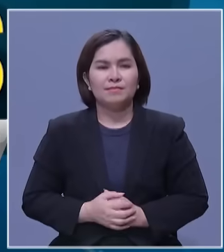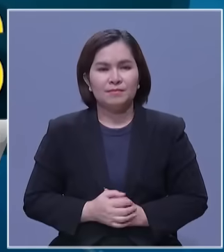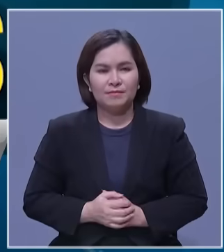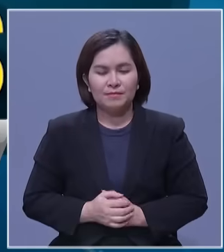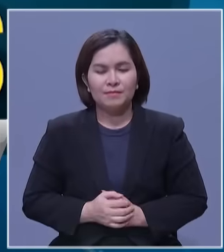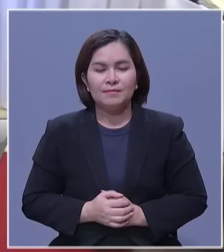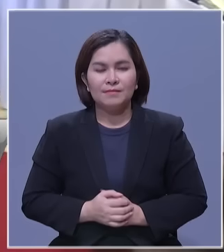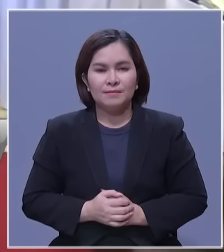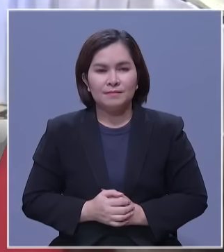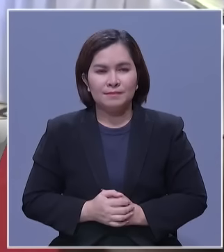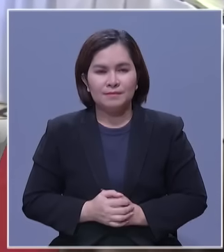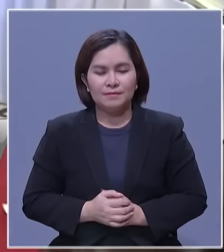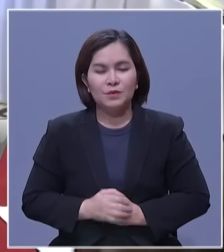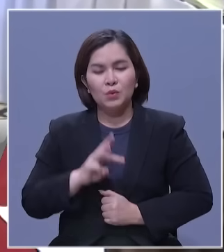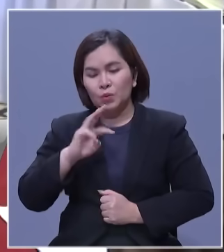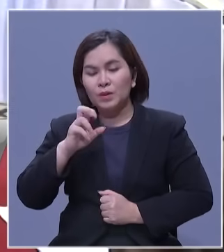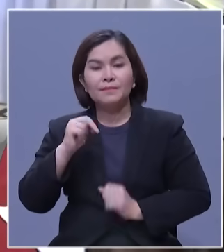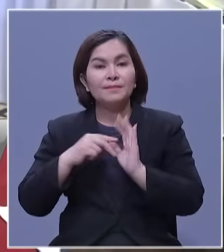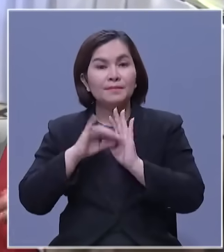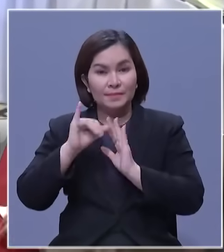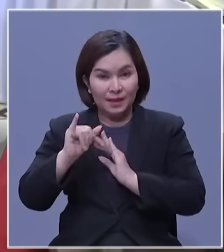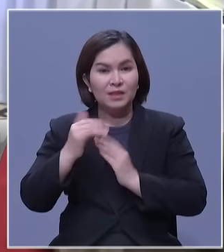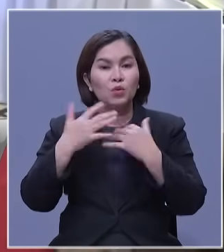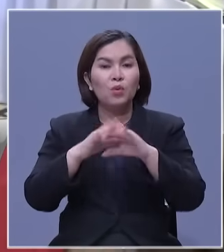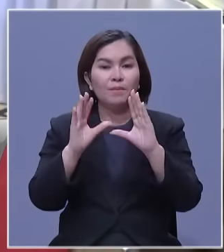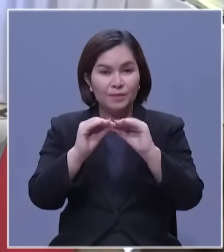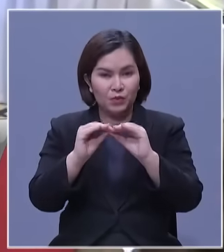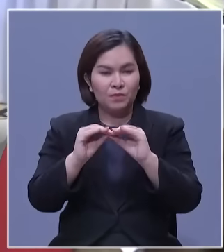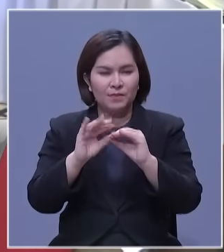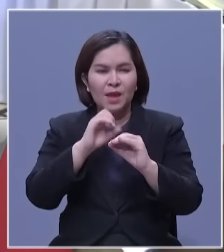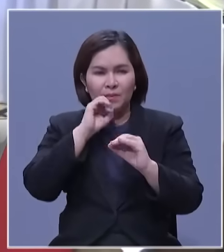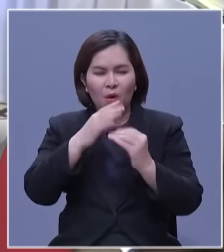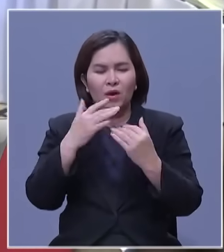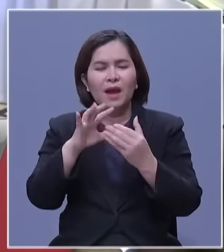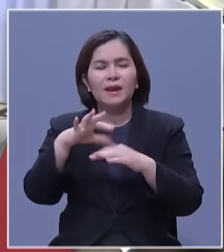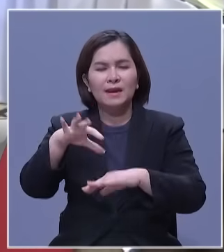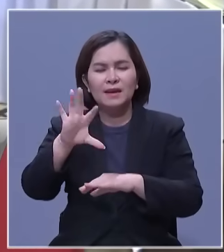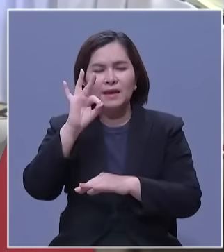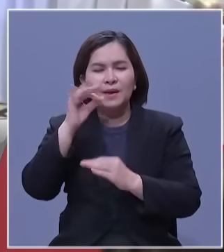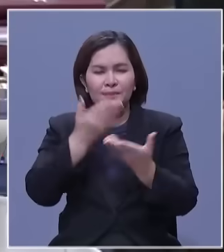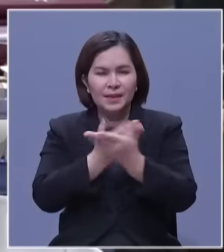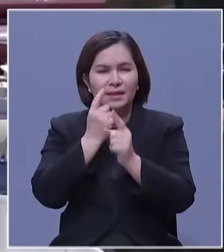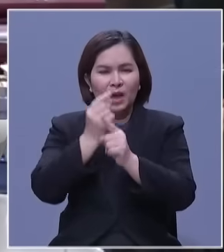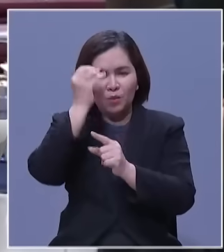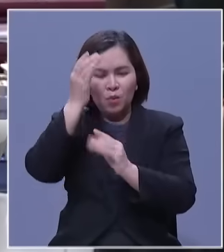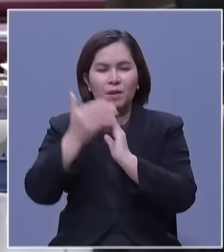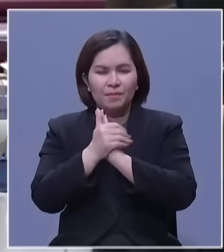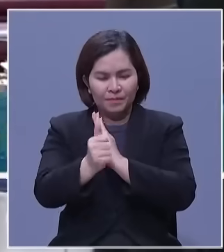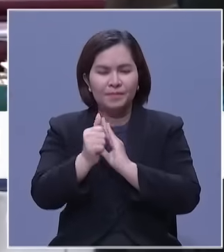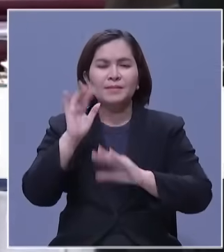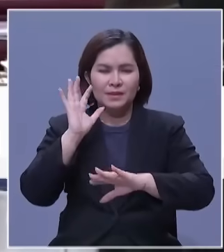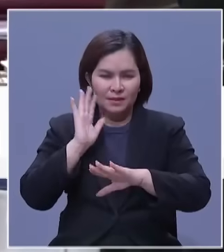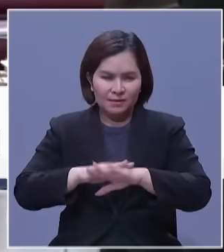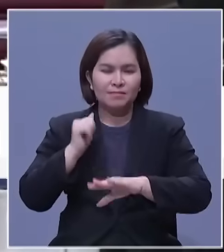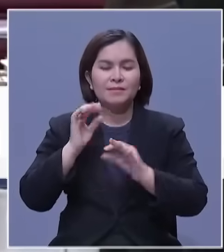กวินัยท่านก็ย้ำว่าการเลือกผบ.ตร.รอบนี้พิจารณาตามความรู้ความสามารถเป็นหลักรวมถึ